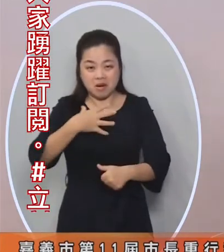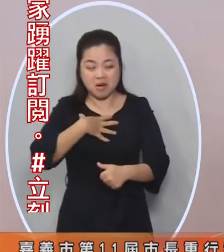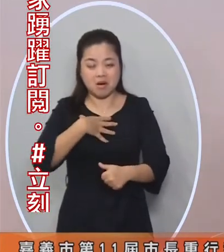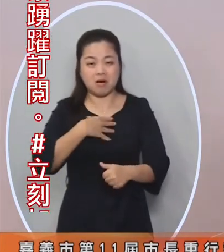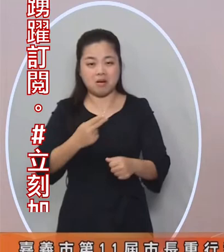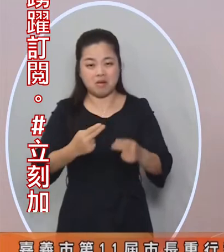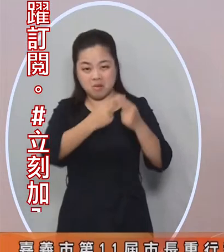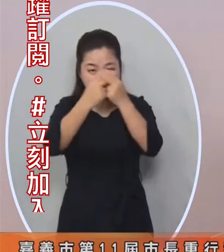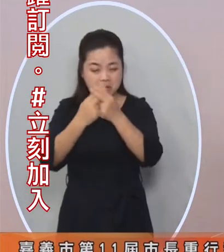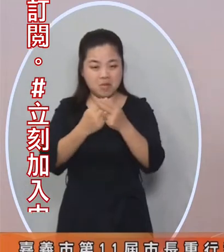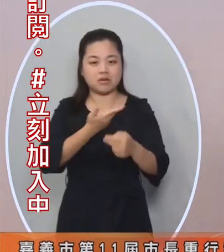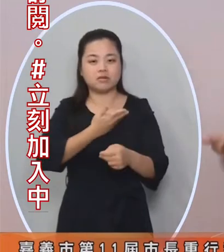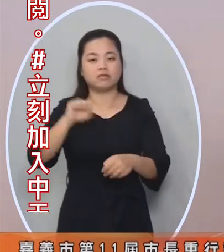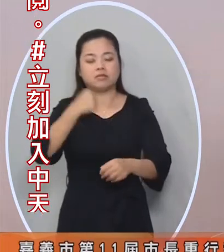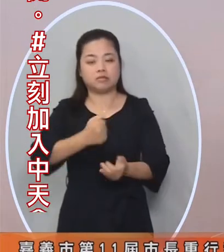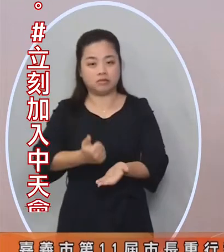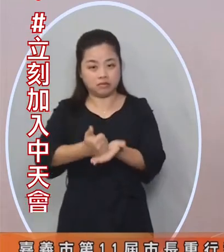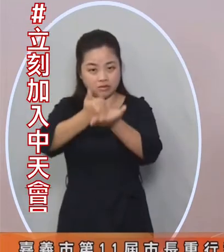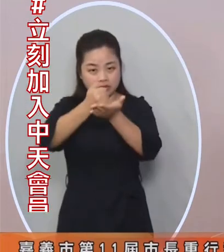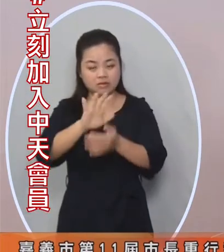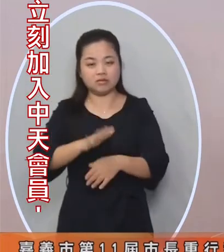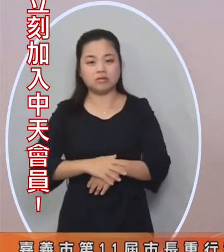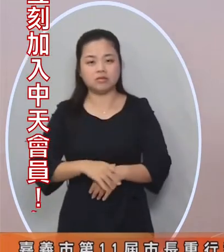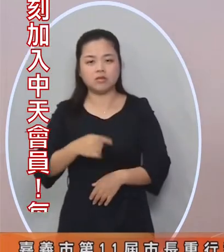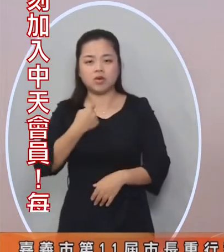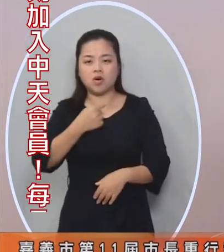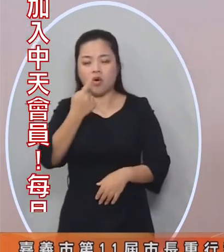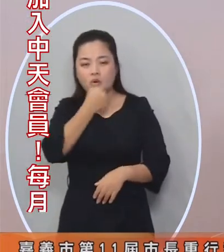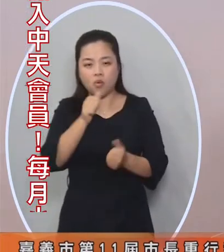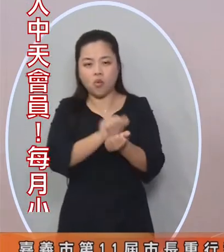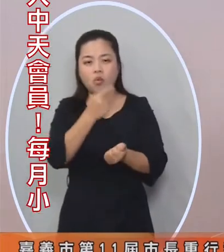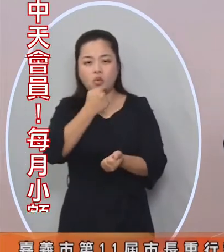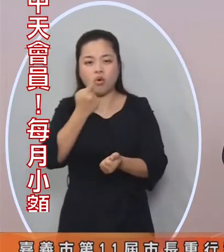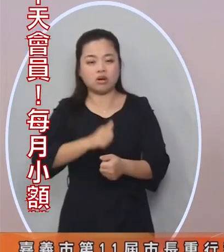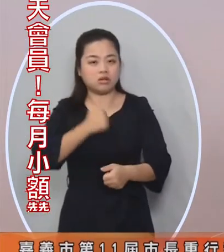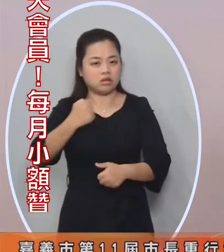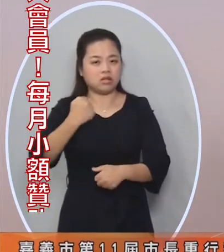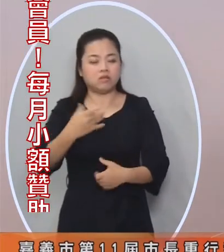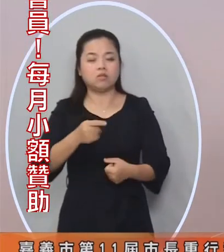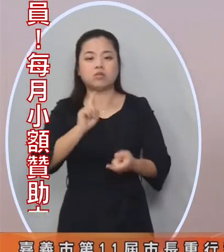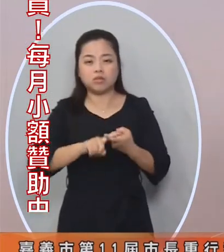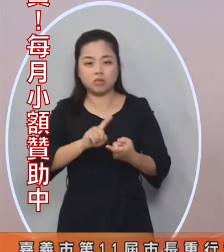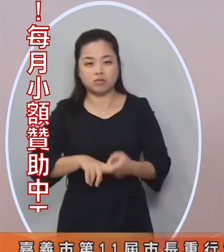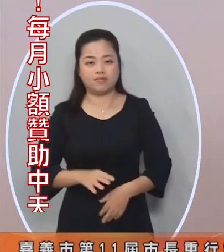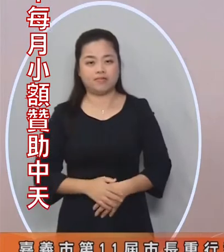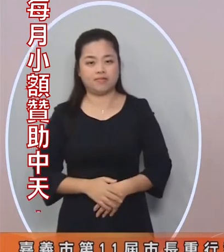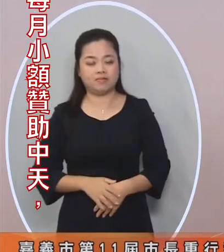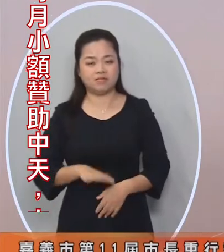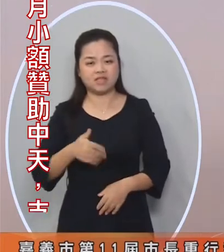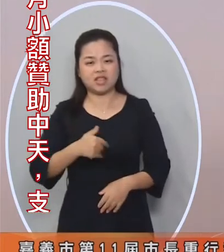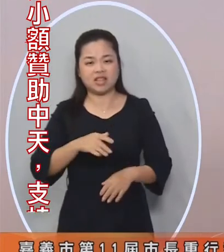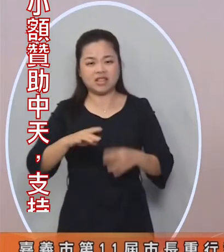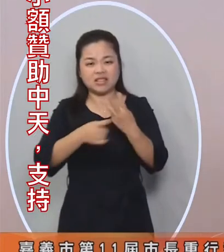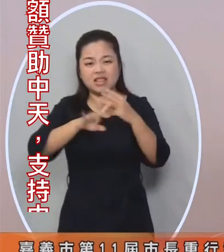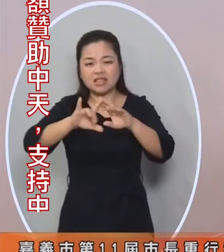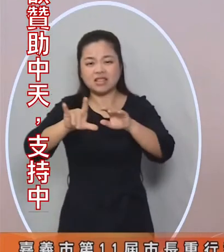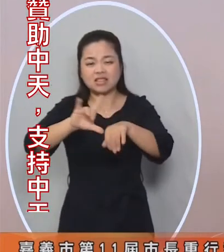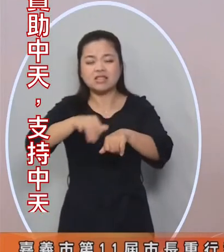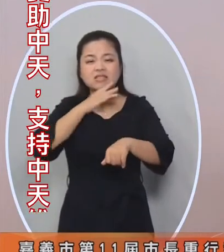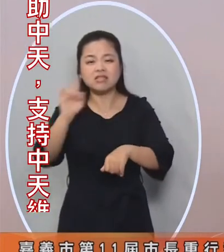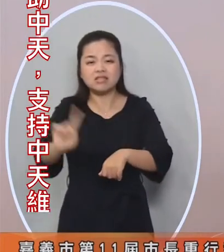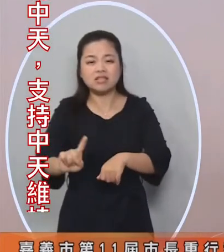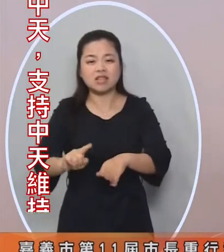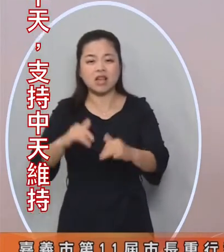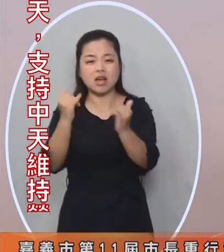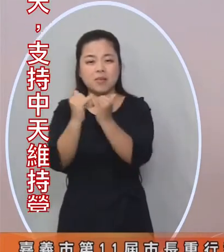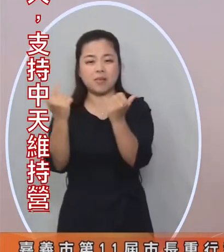托台湾有尊严咧，对啦，我挂即支嘴无唔对啦，无实力啦。但是那是什么场所？那是北京中